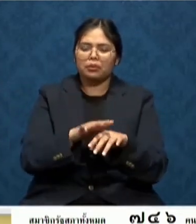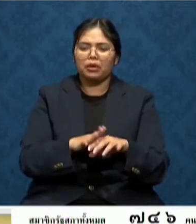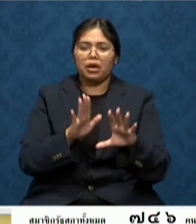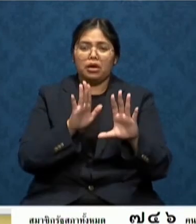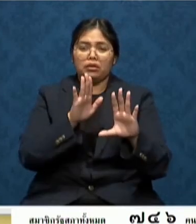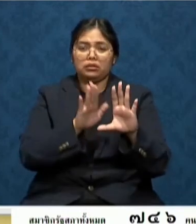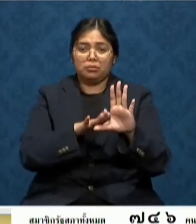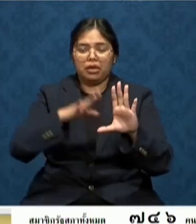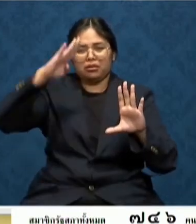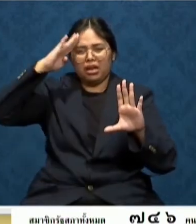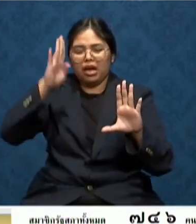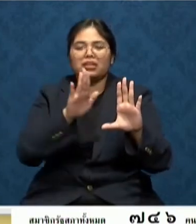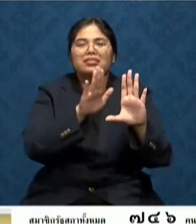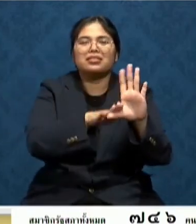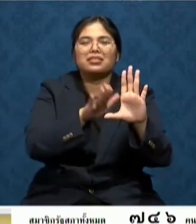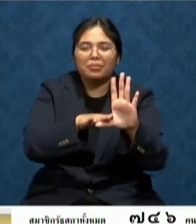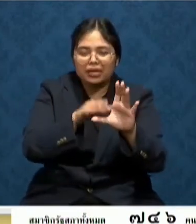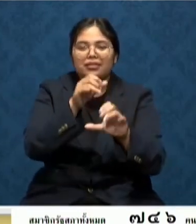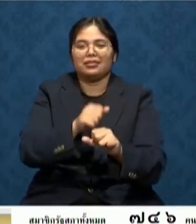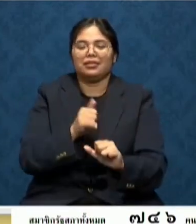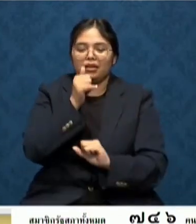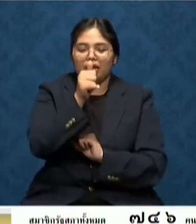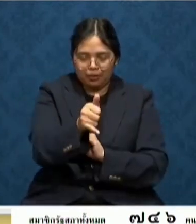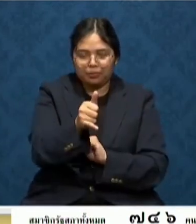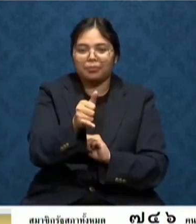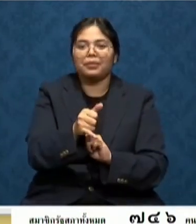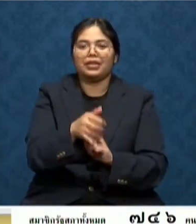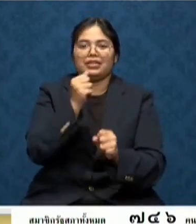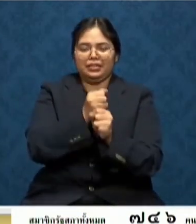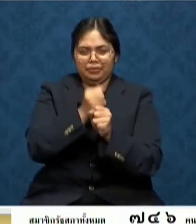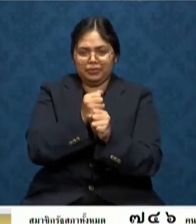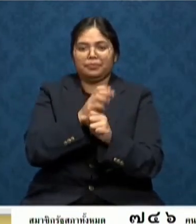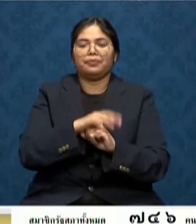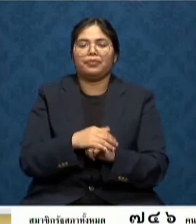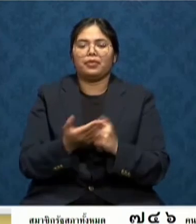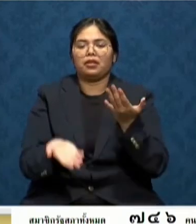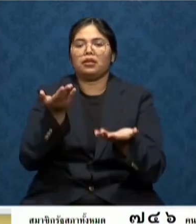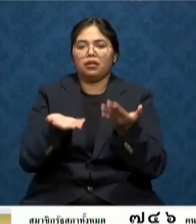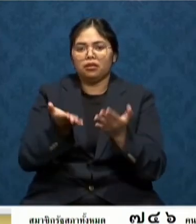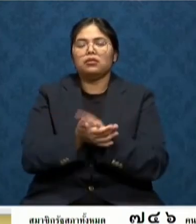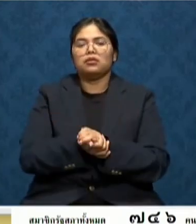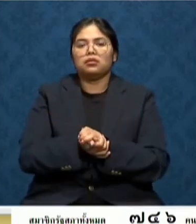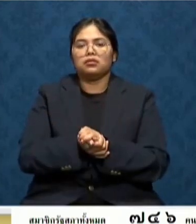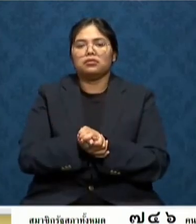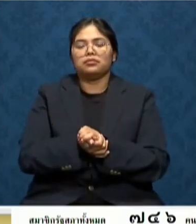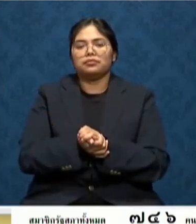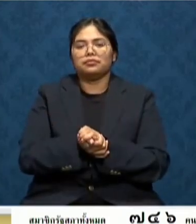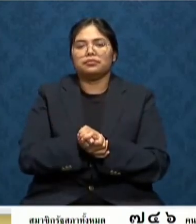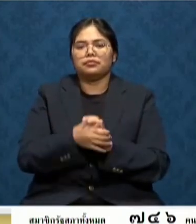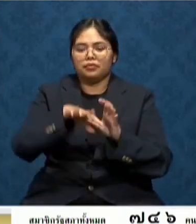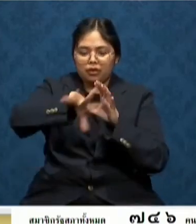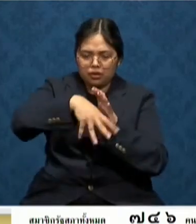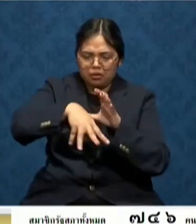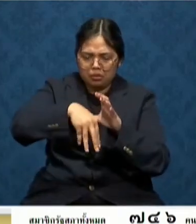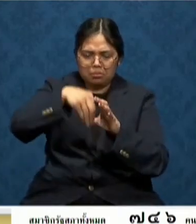ารสมัใจคอย ครหลนกไปยืvert Brown ครัเพื่ให้พี่น้อง ประชาชนชายไท